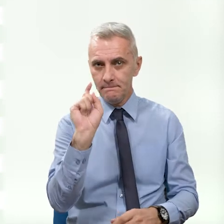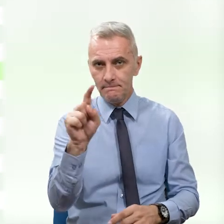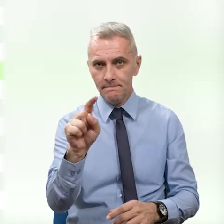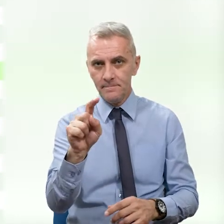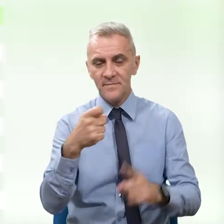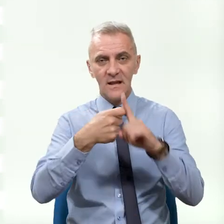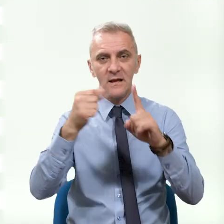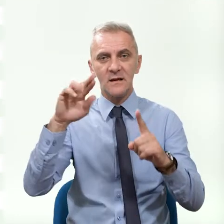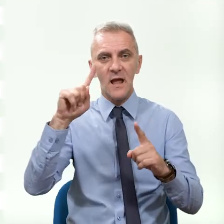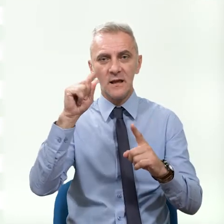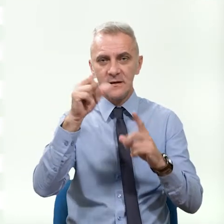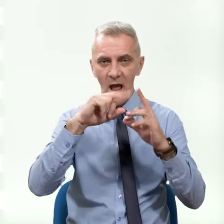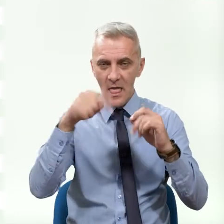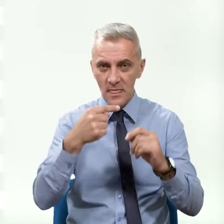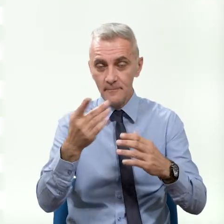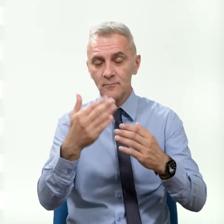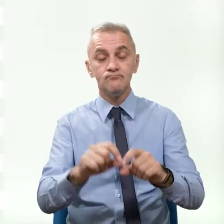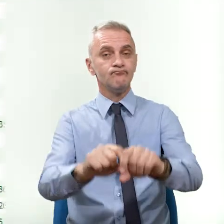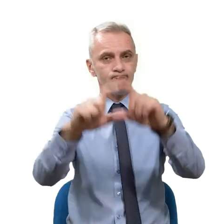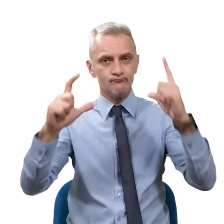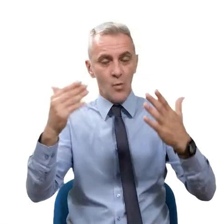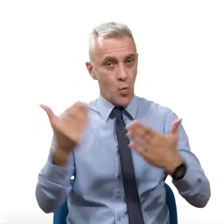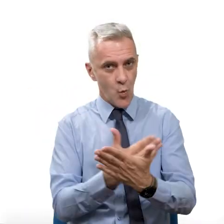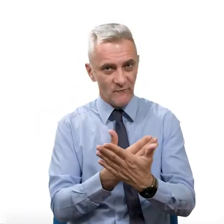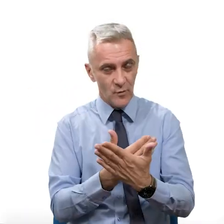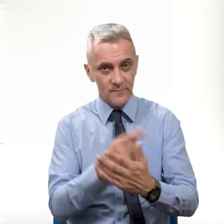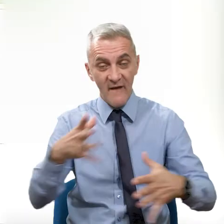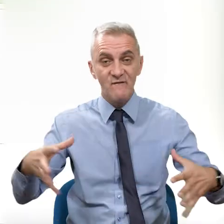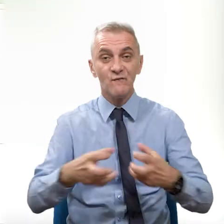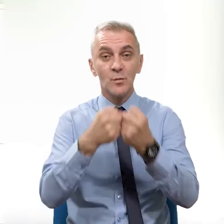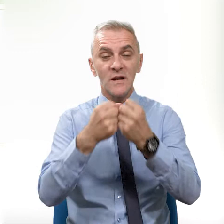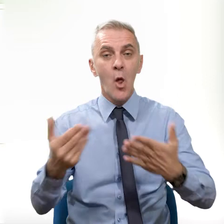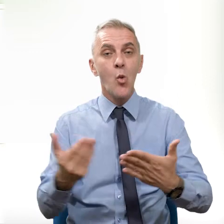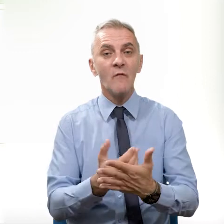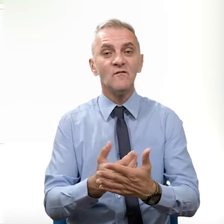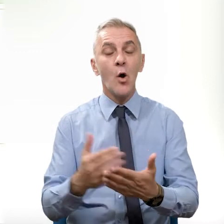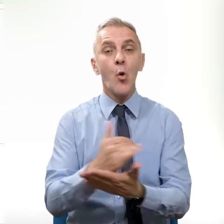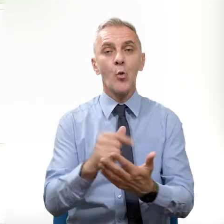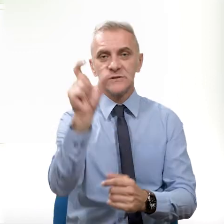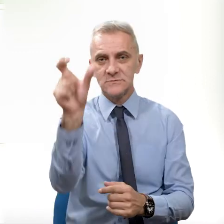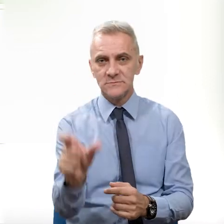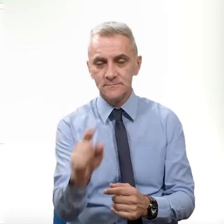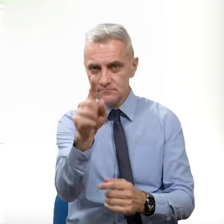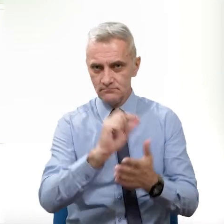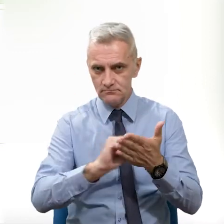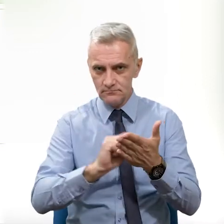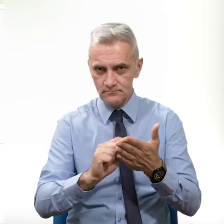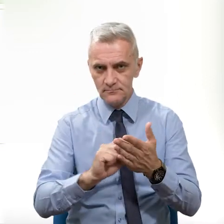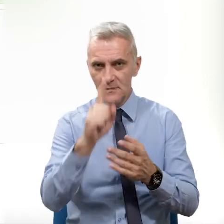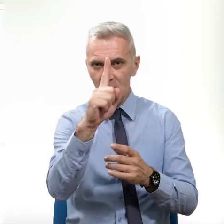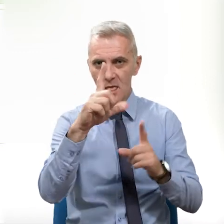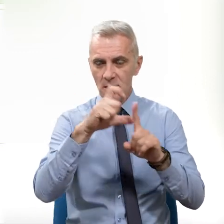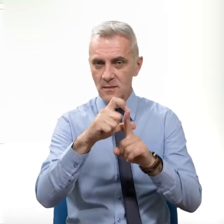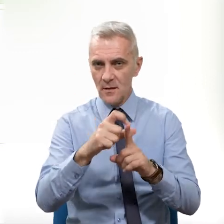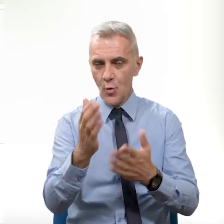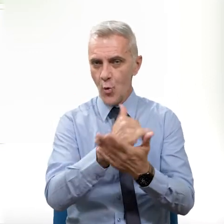ikonu Kreiraj. Otvara se novi prozor za formiranje novog korisnika. Upisati ID